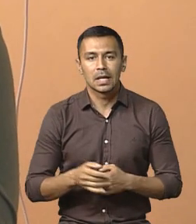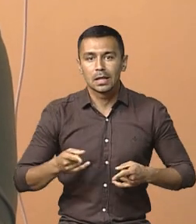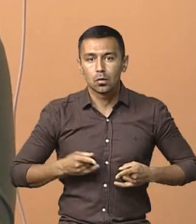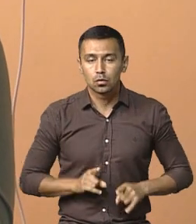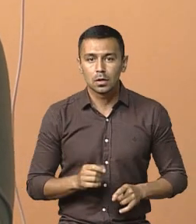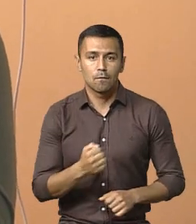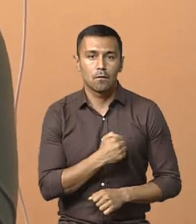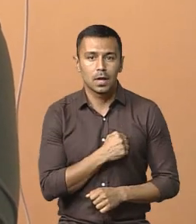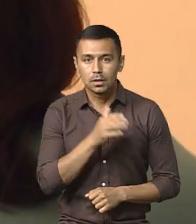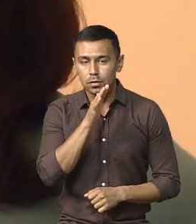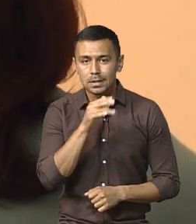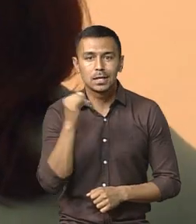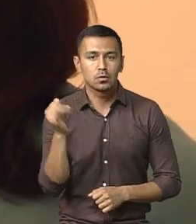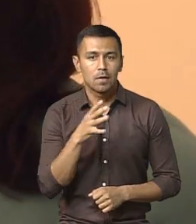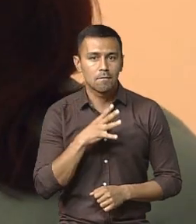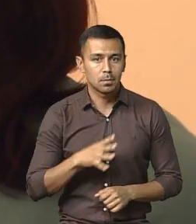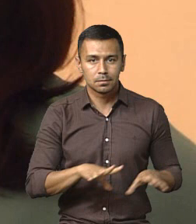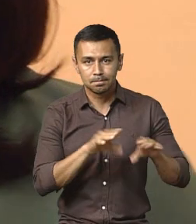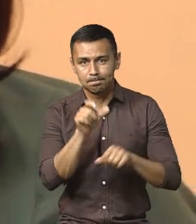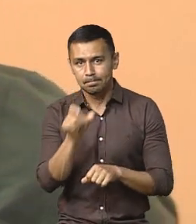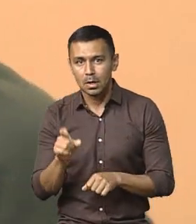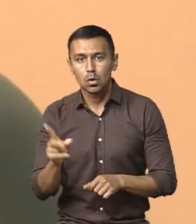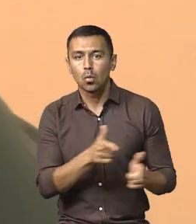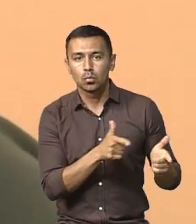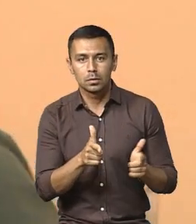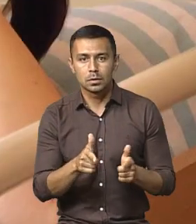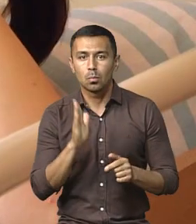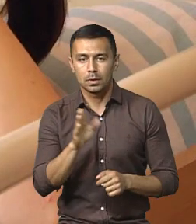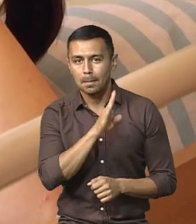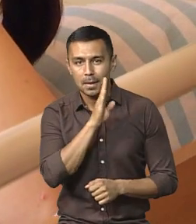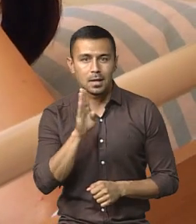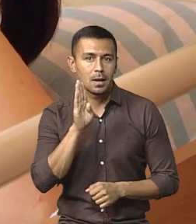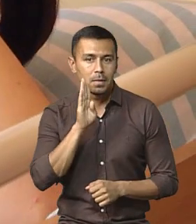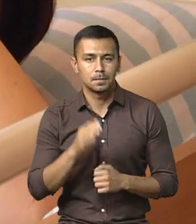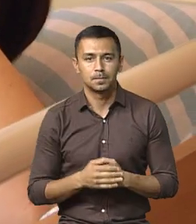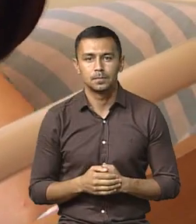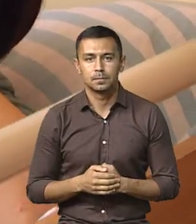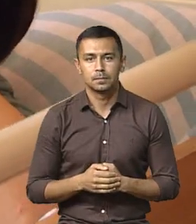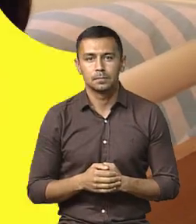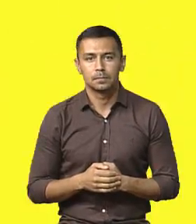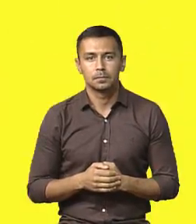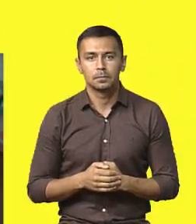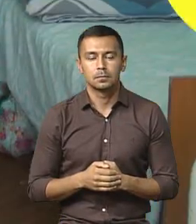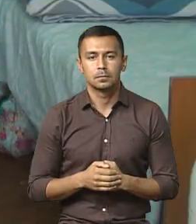Народжують у воєнний час. Історія вимушених переселенок, які готуються стати матерями.